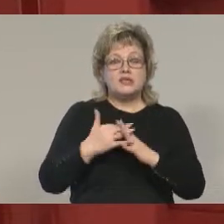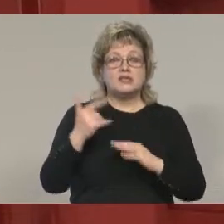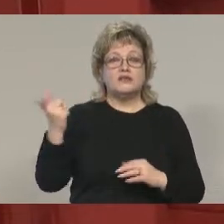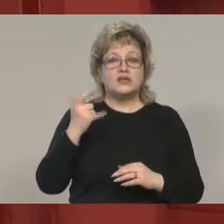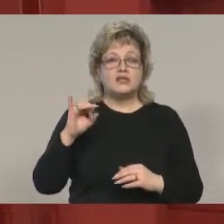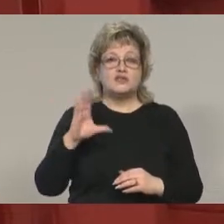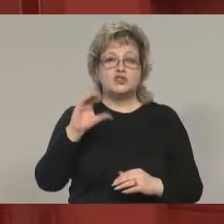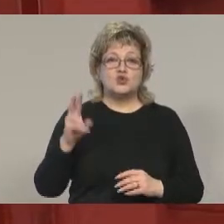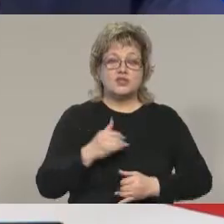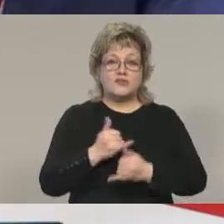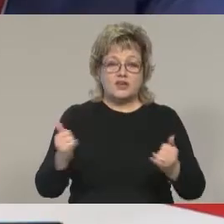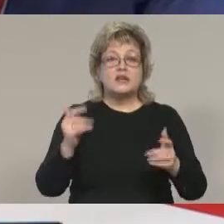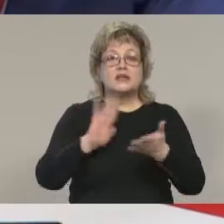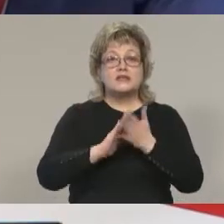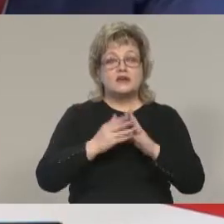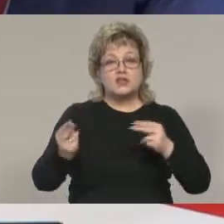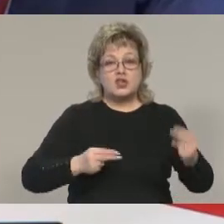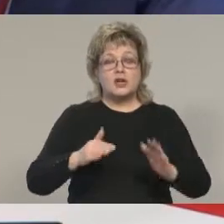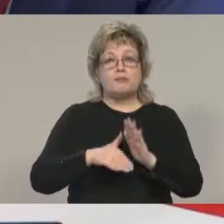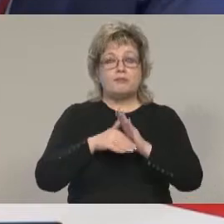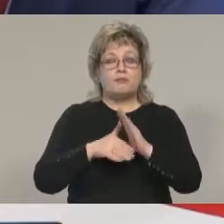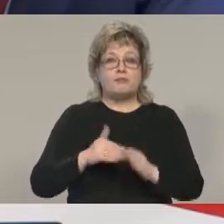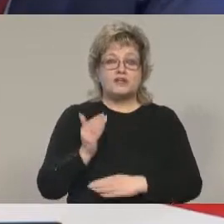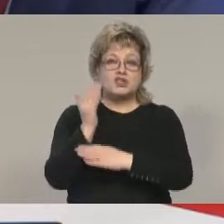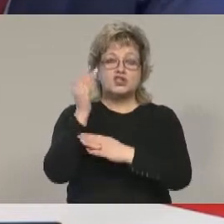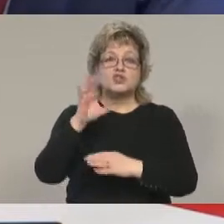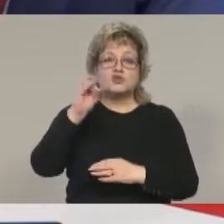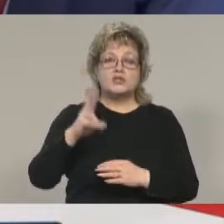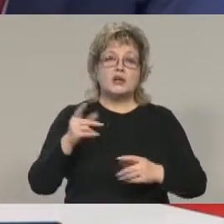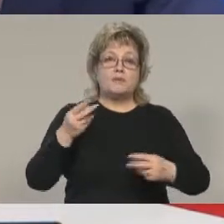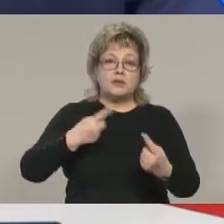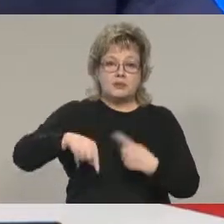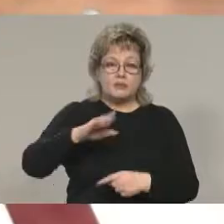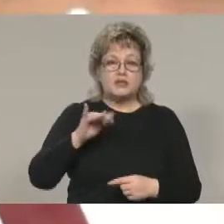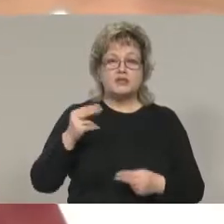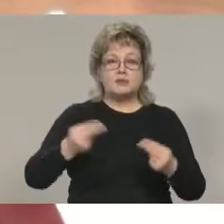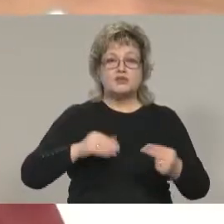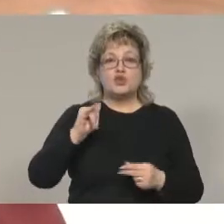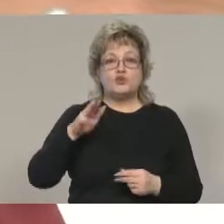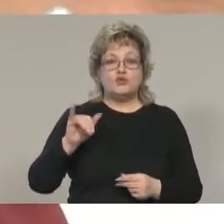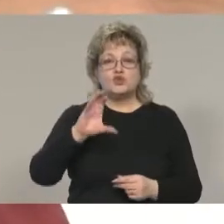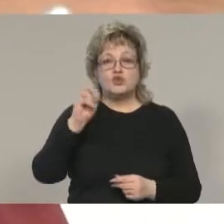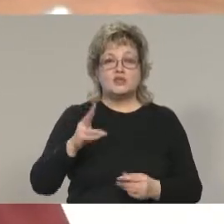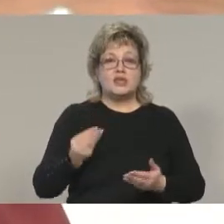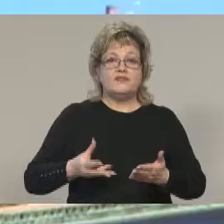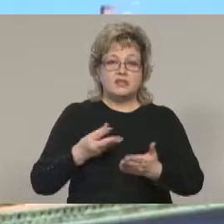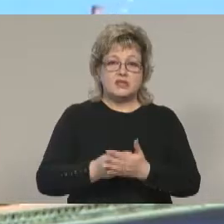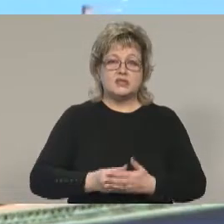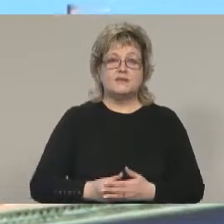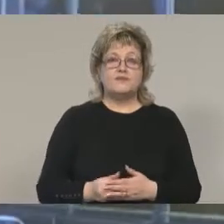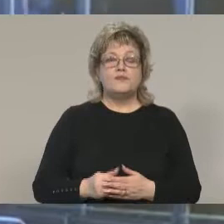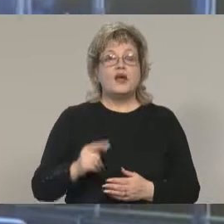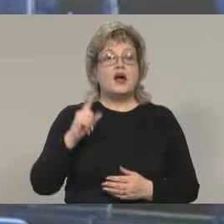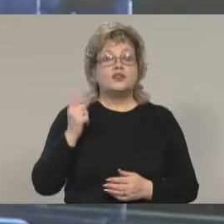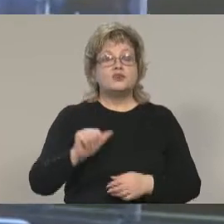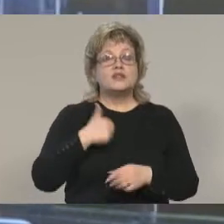хозяйства и соцсферы. Соглашение о поддержке социального предпринимательства подписали ЮФУ и Фонд социальных инвестиций. Одной